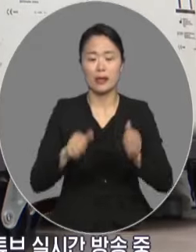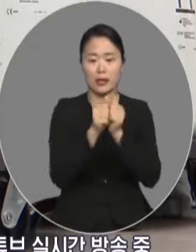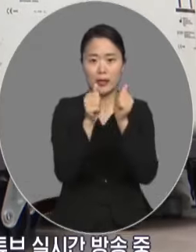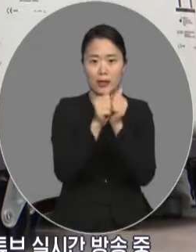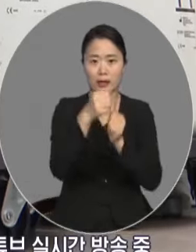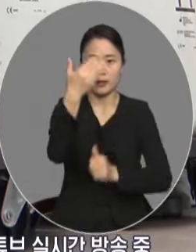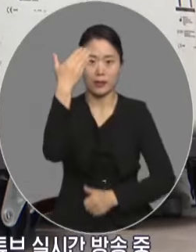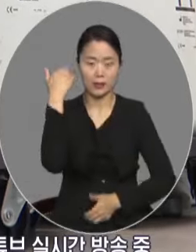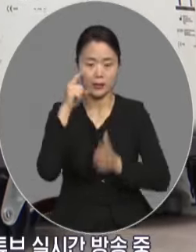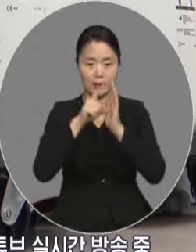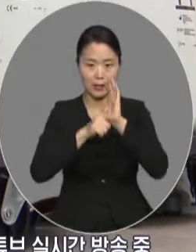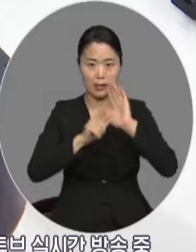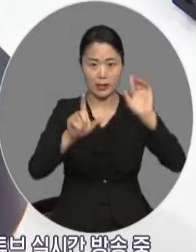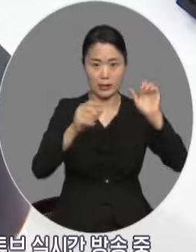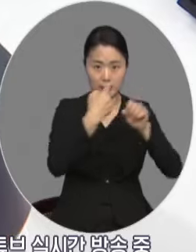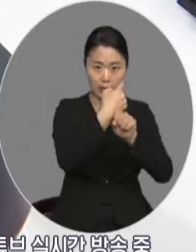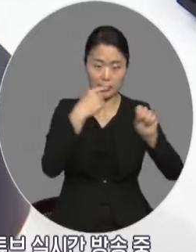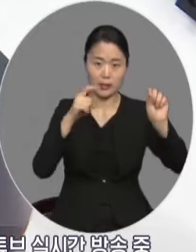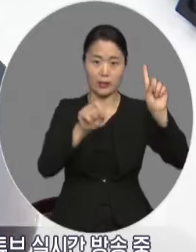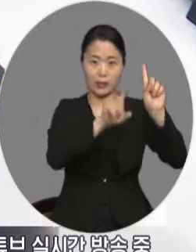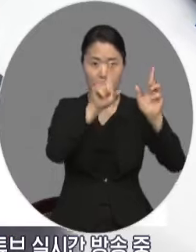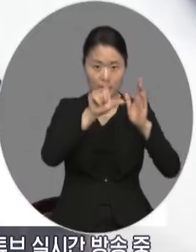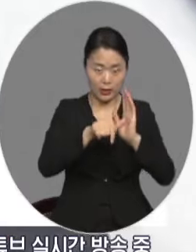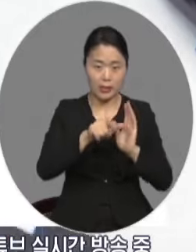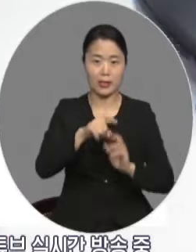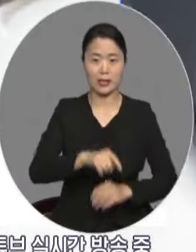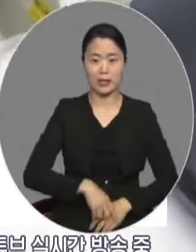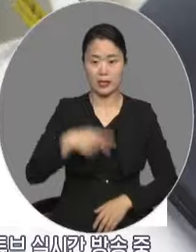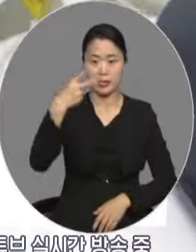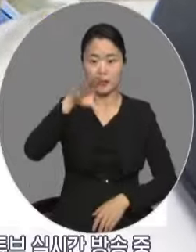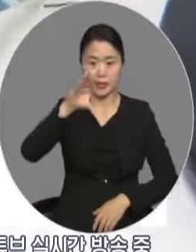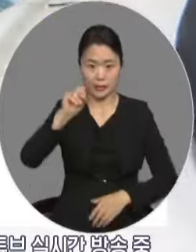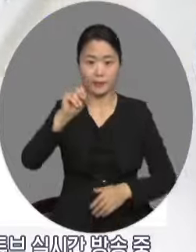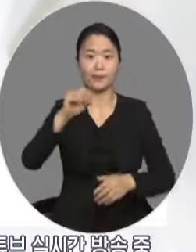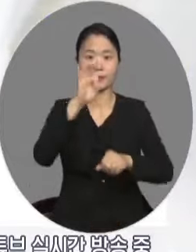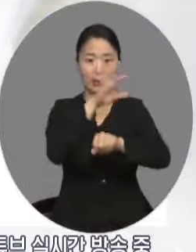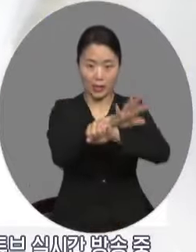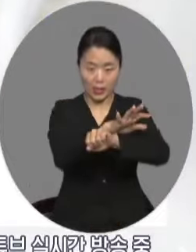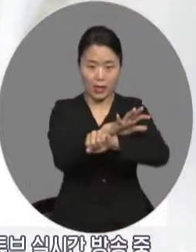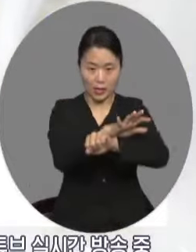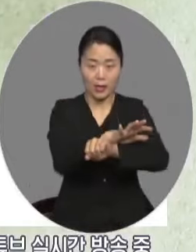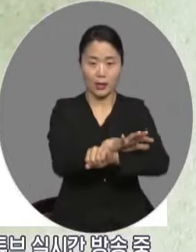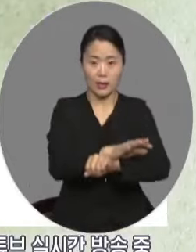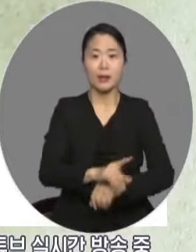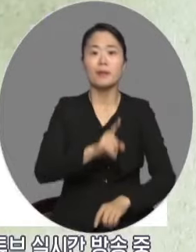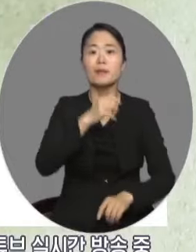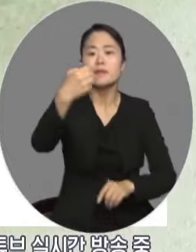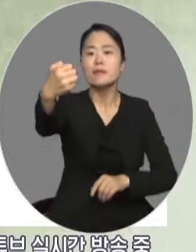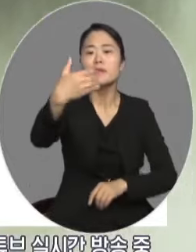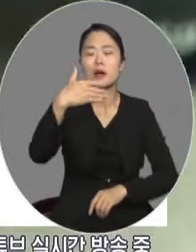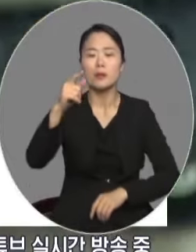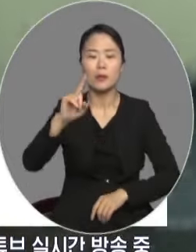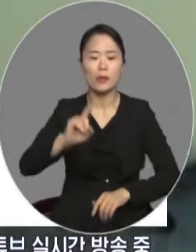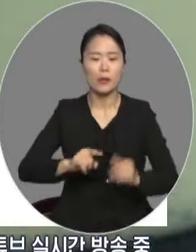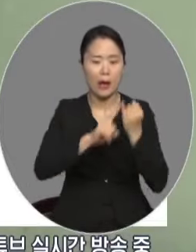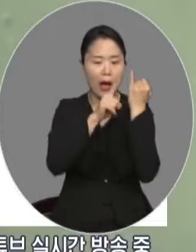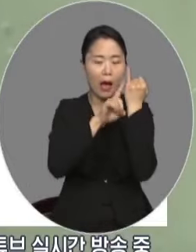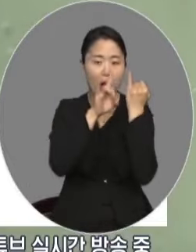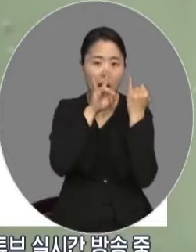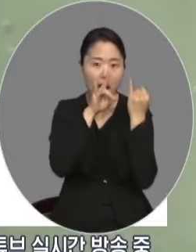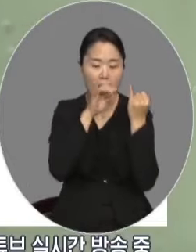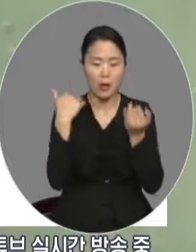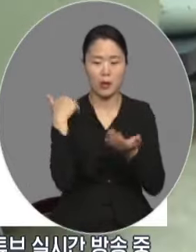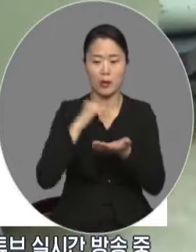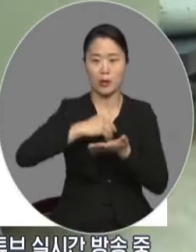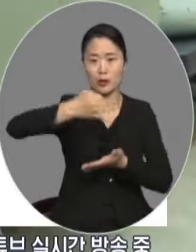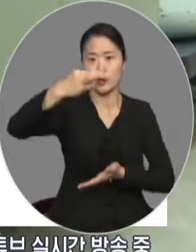또 지난 1월 2천만 원 상당의 정액 샘플을 구매한 농가가 인공수정이 안 된다며 환불을 요구하자